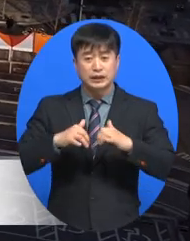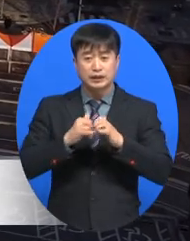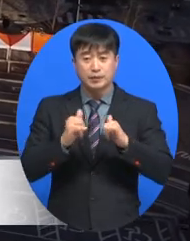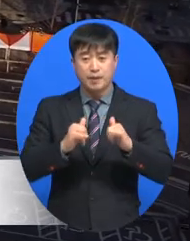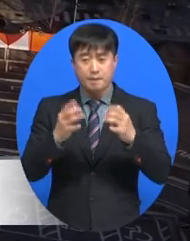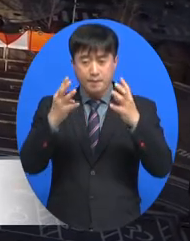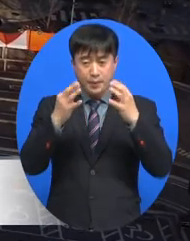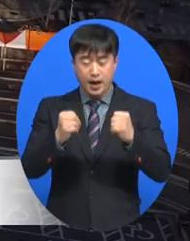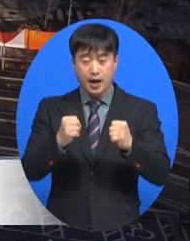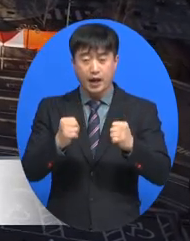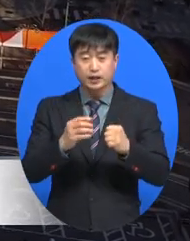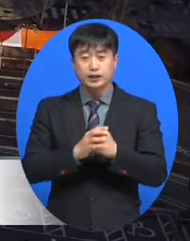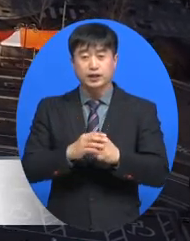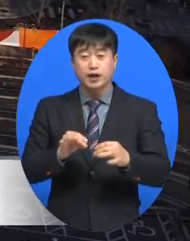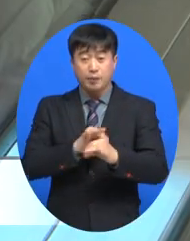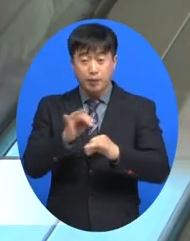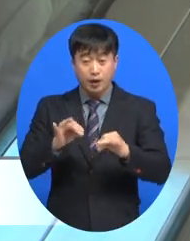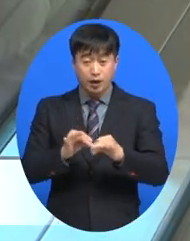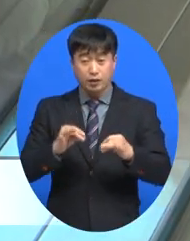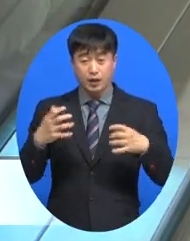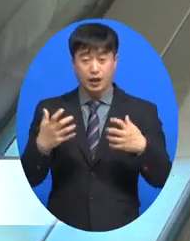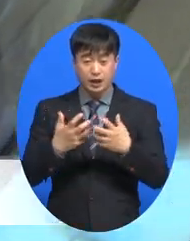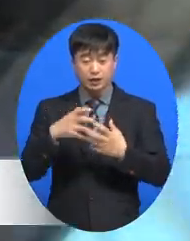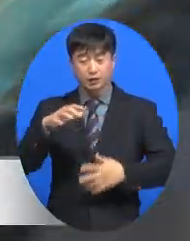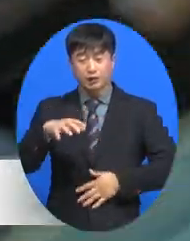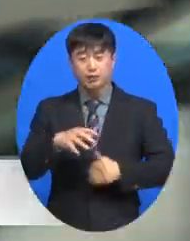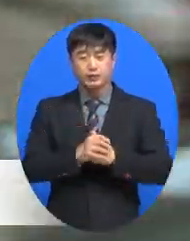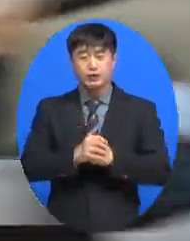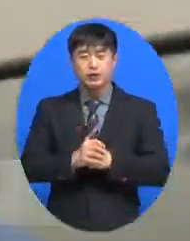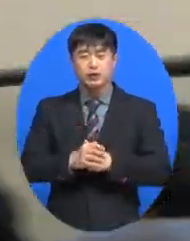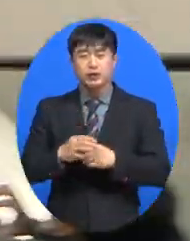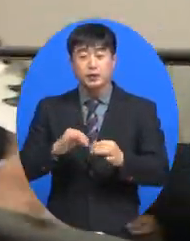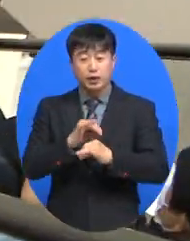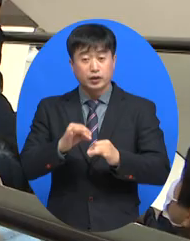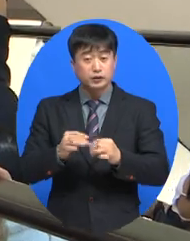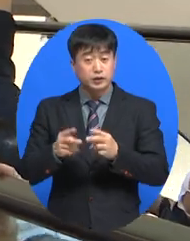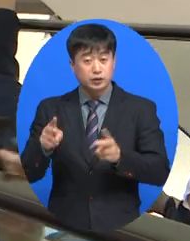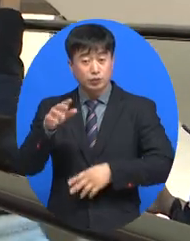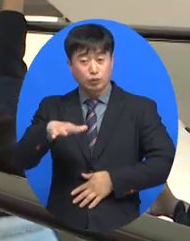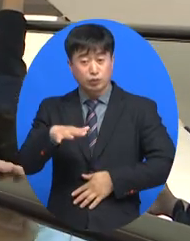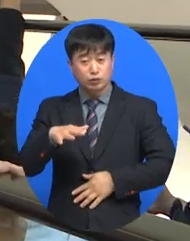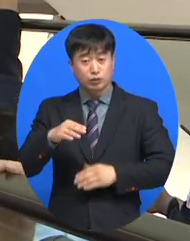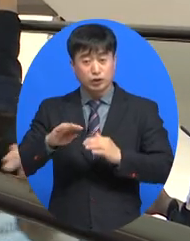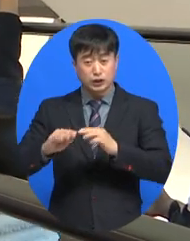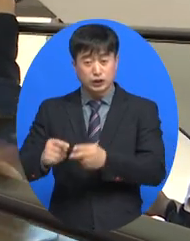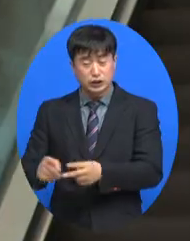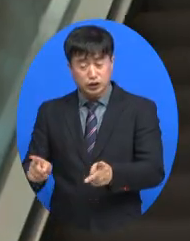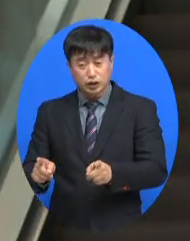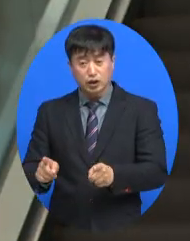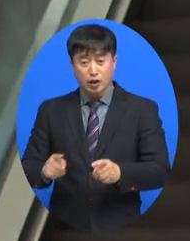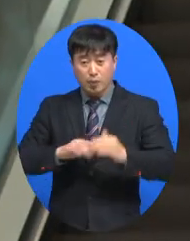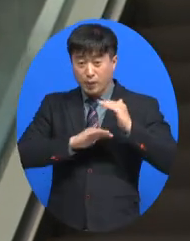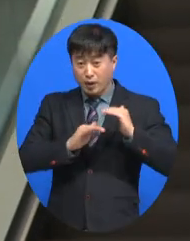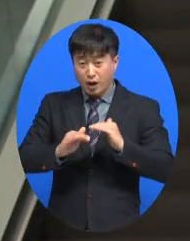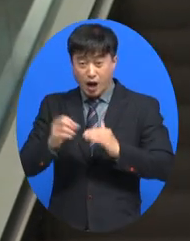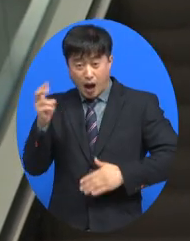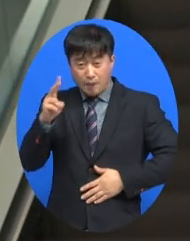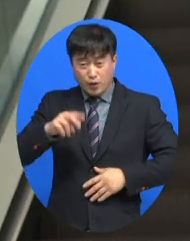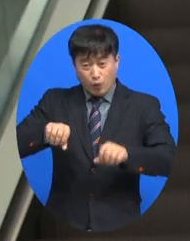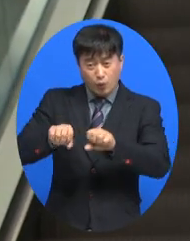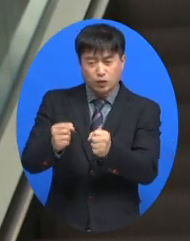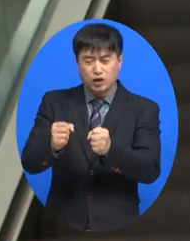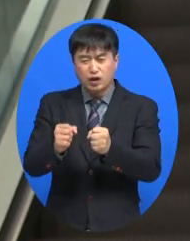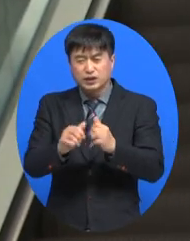유동인구가 많은 환승역과 백화점이 함께 위치한 곳. 백화점 2층에서 1층으로 내려오던 에스컬레이터가 갑자기